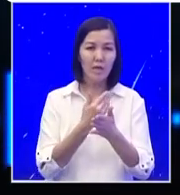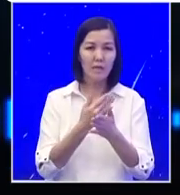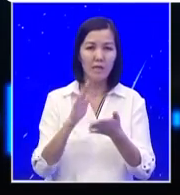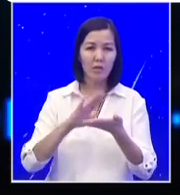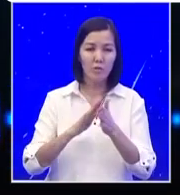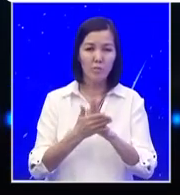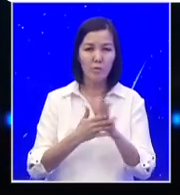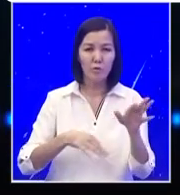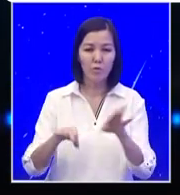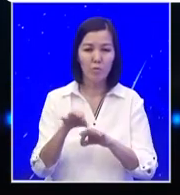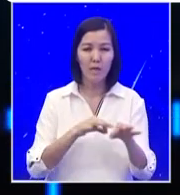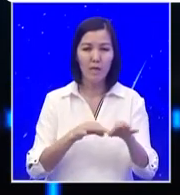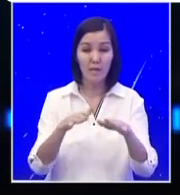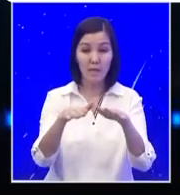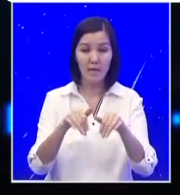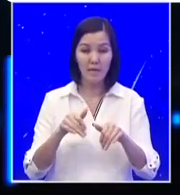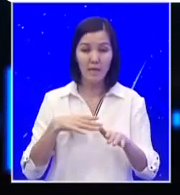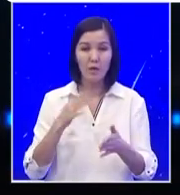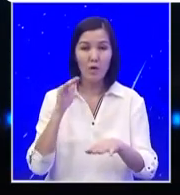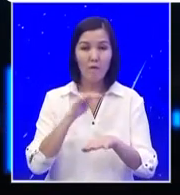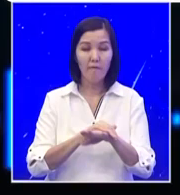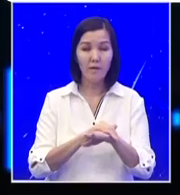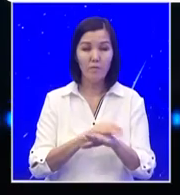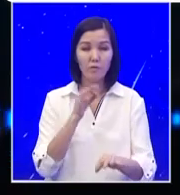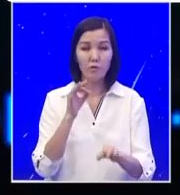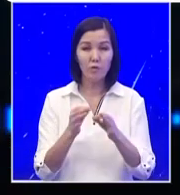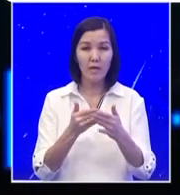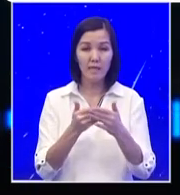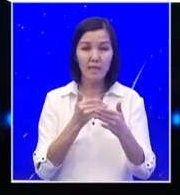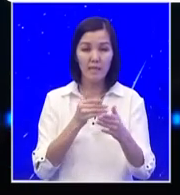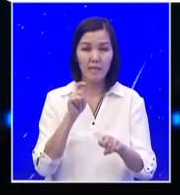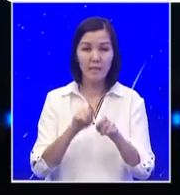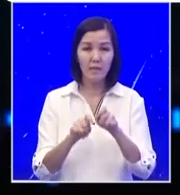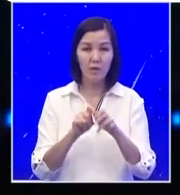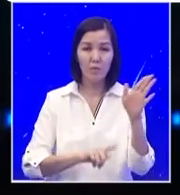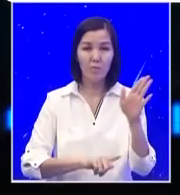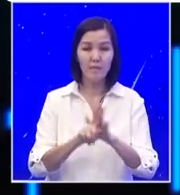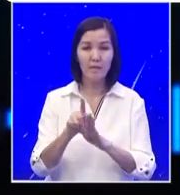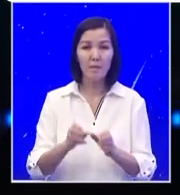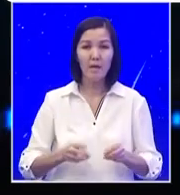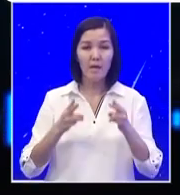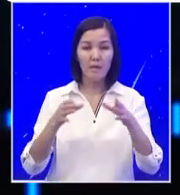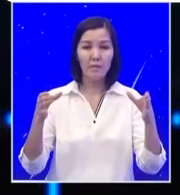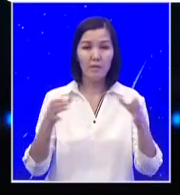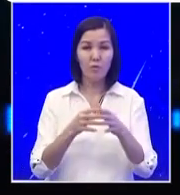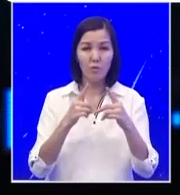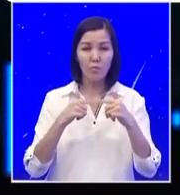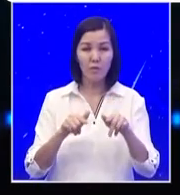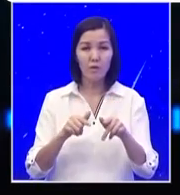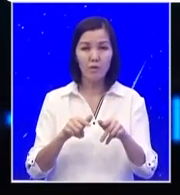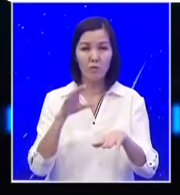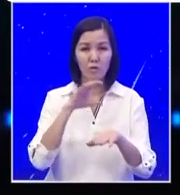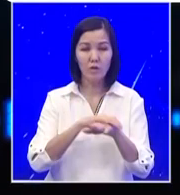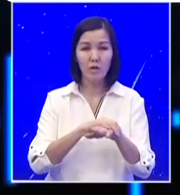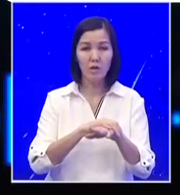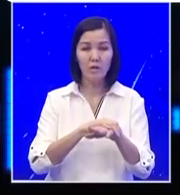шарттардың жобалары алынды. Осы факты бойынша сотқа дейінгі тергеу басталып, қылмыстық топ ұйымдастырушыларын қамауда